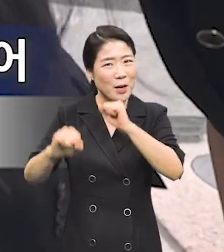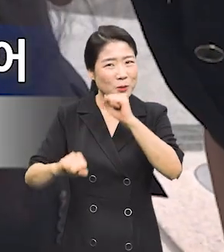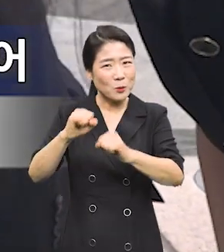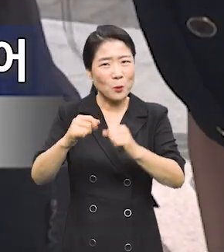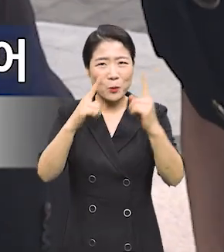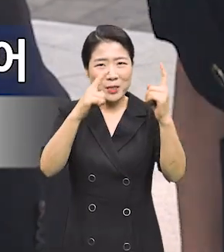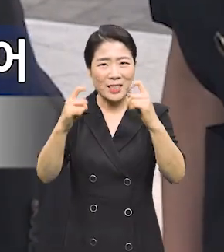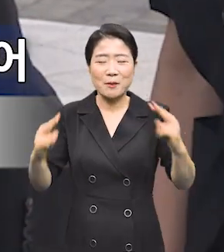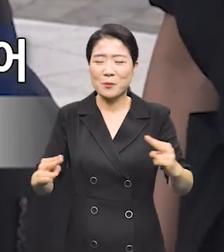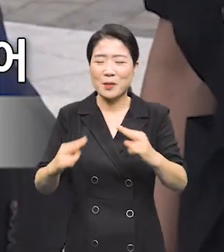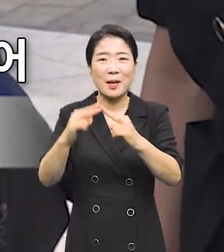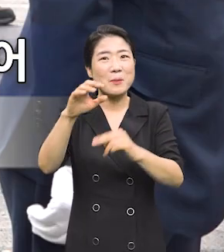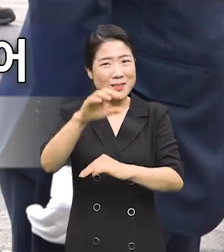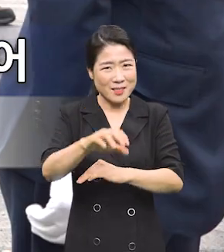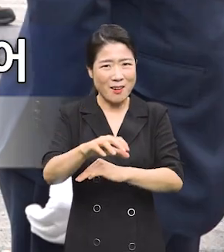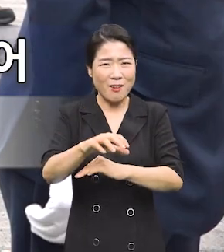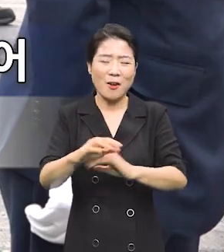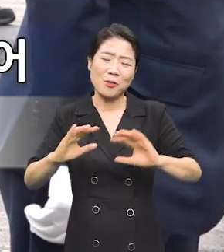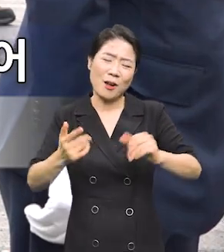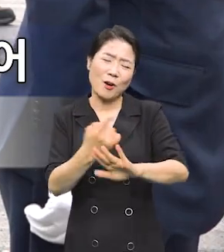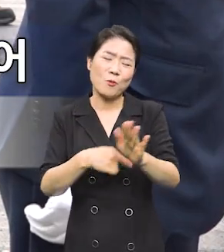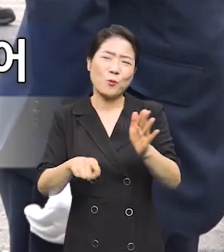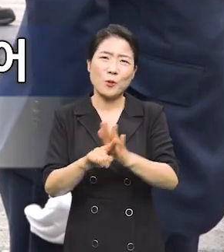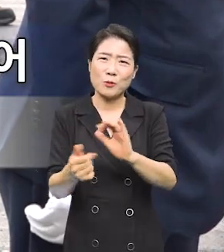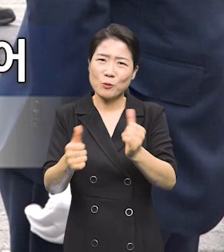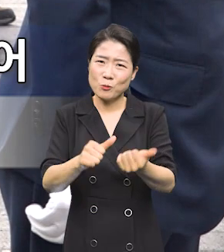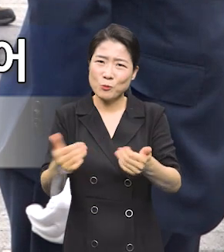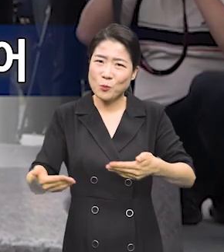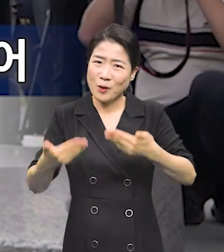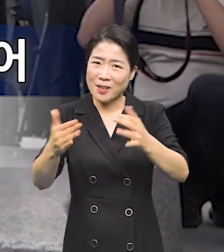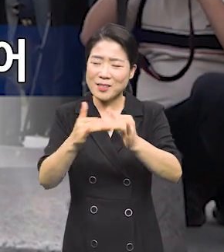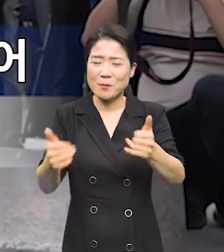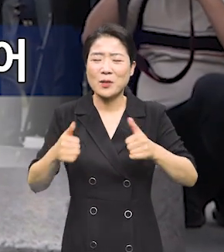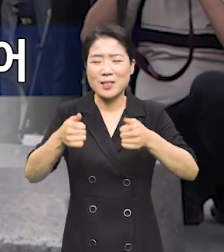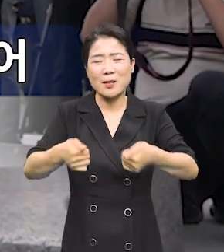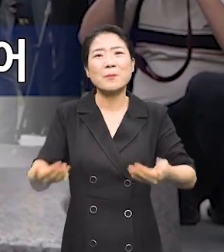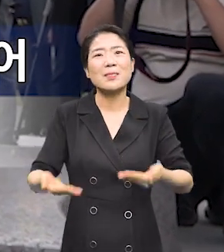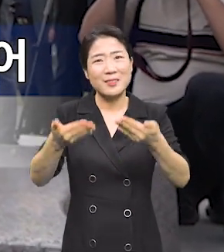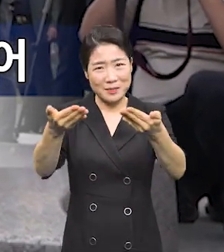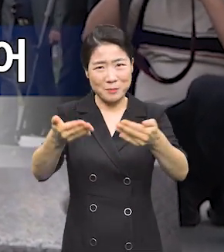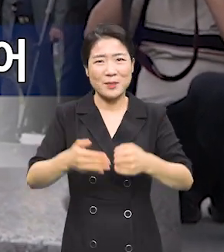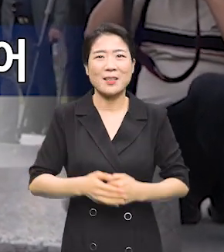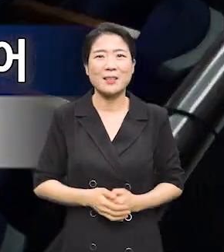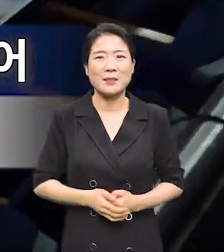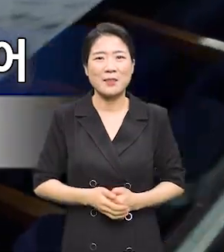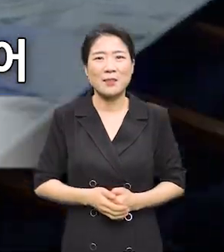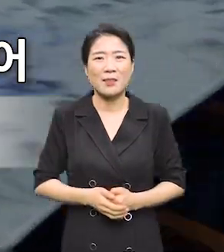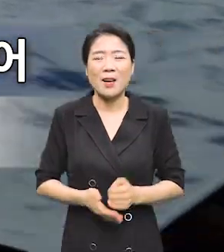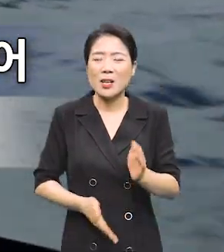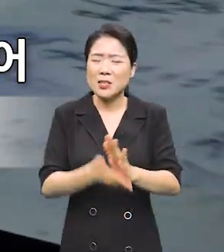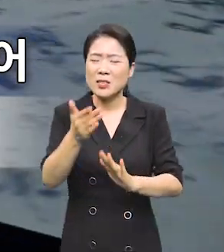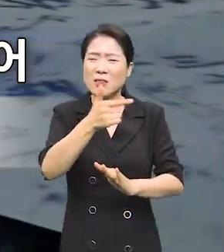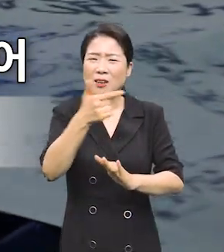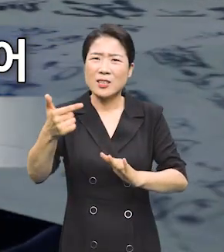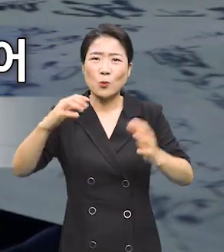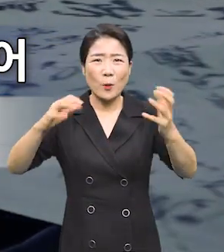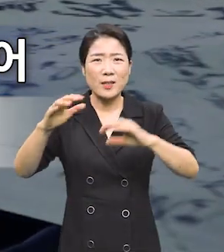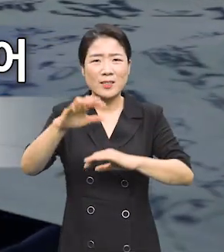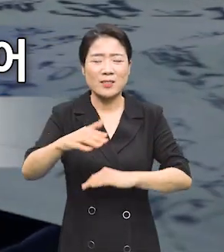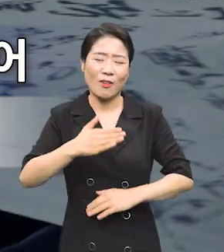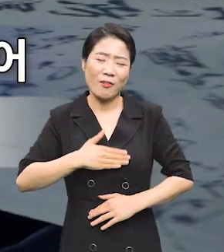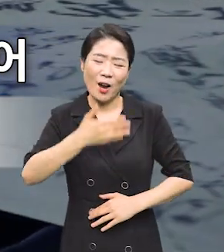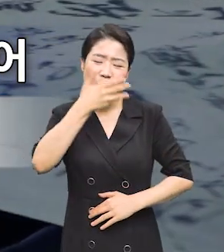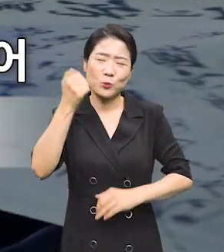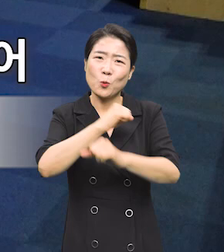상무시민공원 광주독립운동기념탑에서 순국선열과 애국지사에게 참배를 올렸습니다. 이후 시청